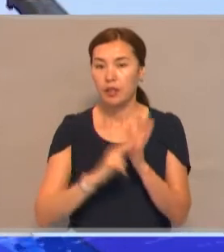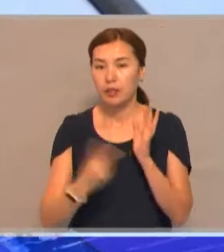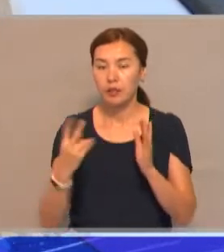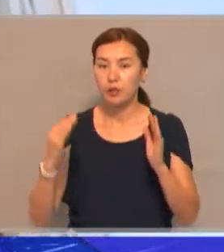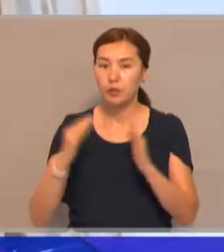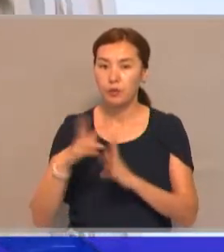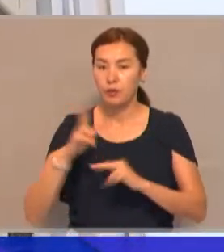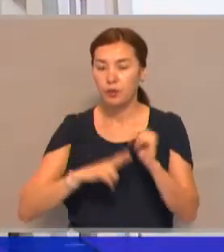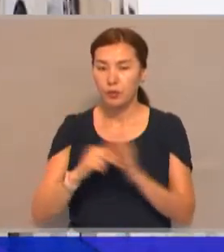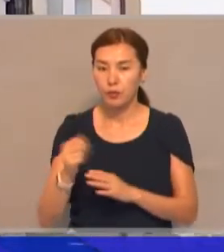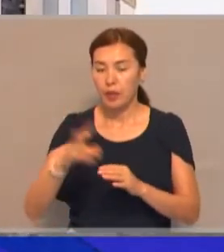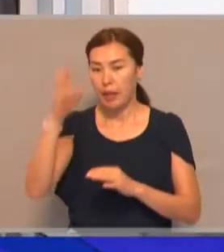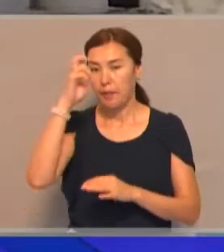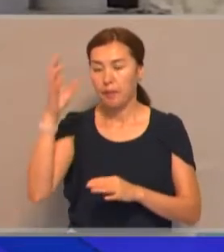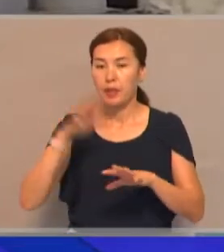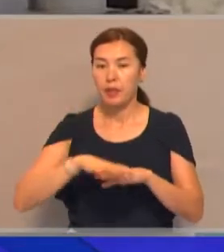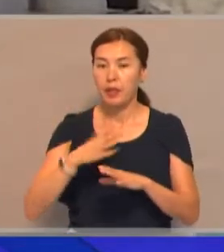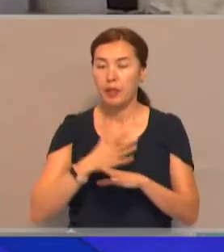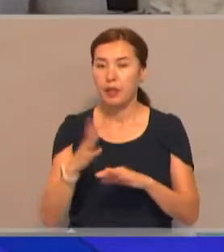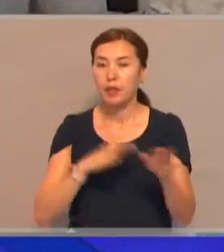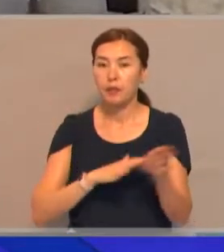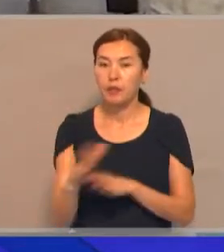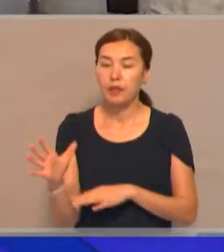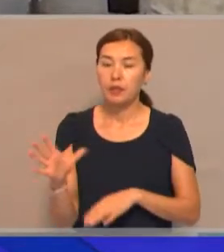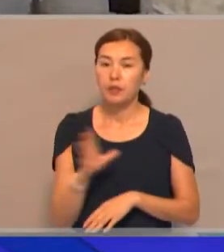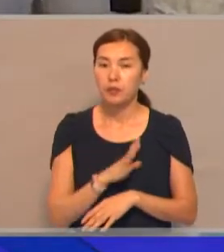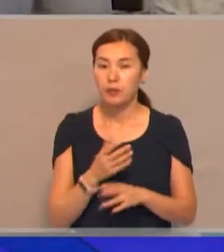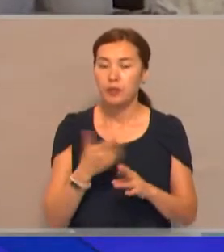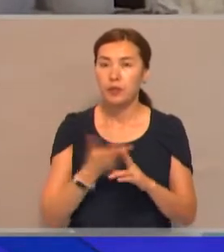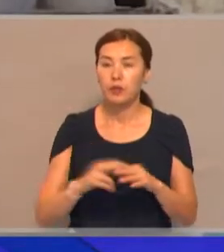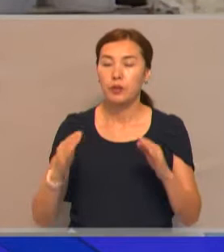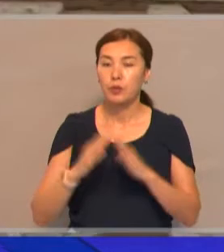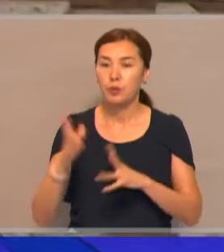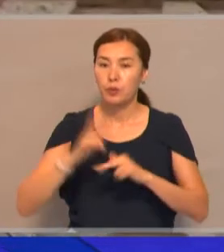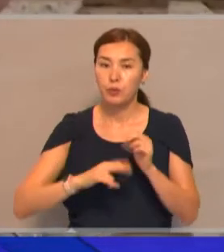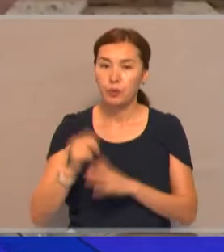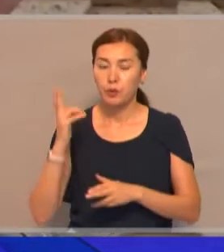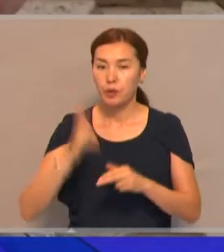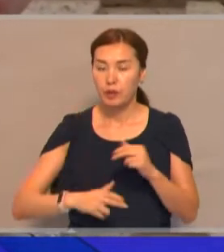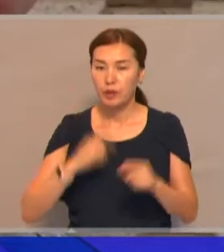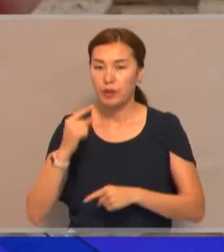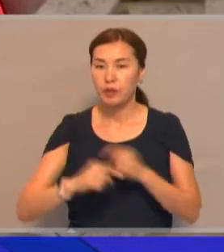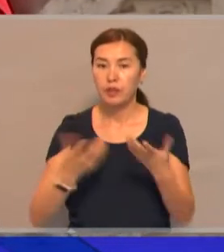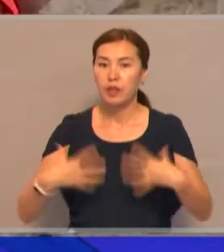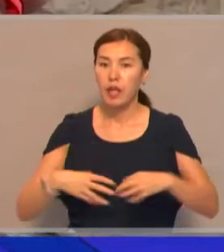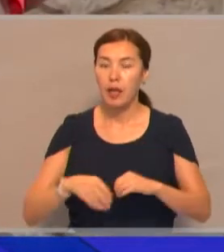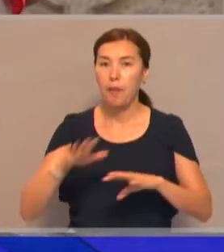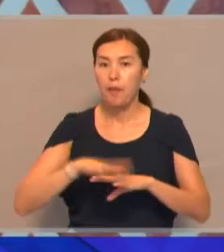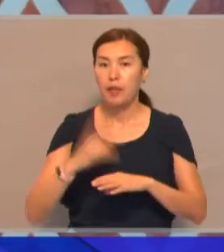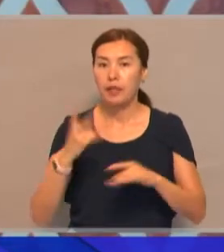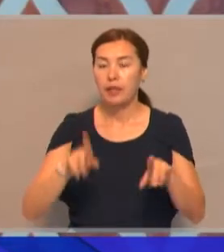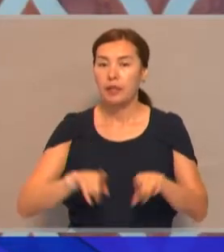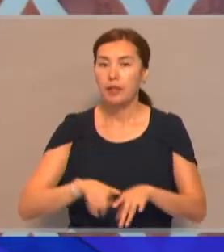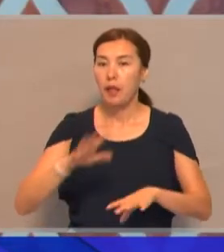82 тұрғын үй құрылысы мемлекеттік бюджет есебінен жүзеге асырылуда. Аталған үйлердің құрылысы аяқталған соң отбасы банк және екінші